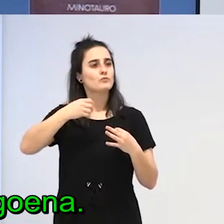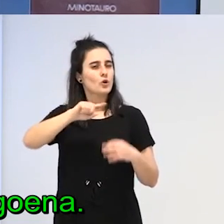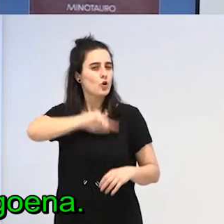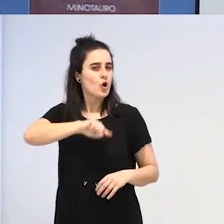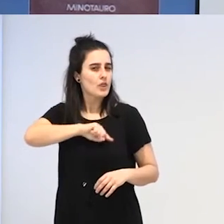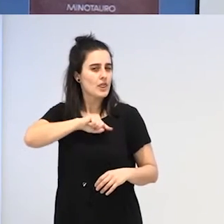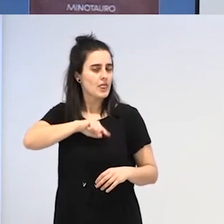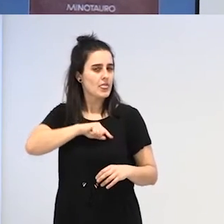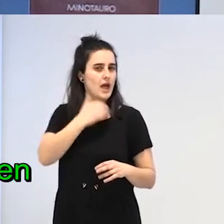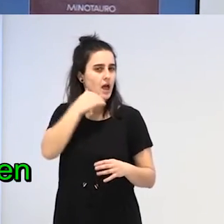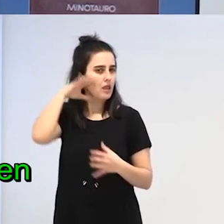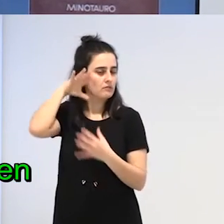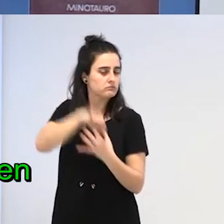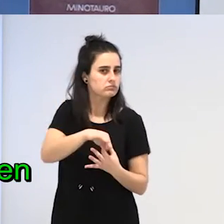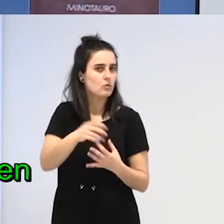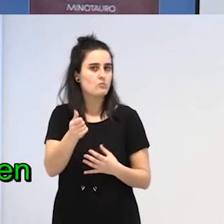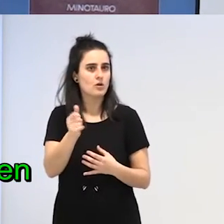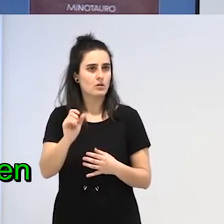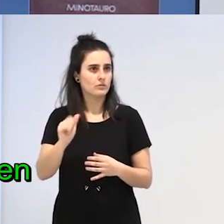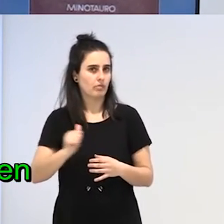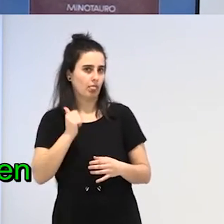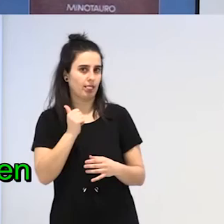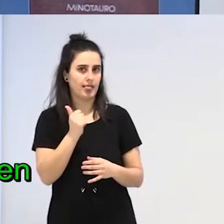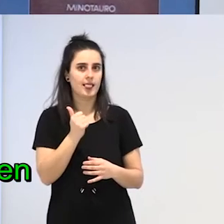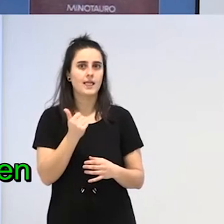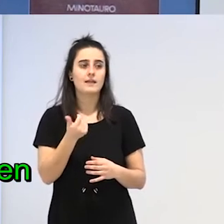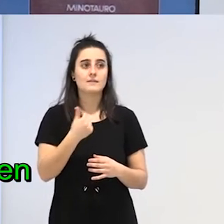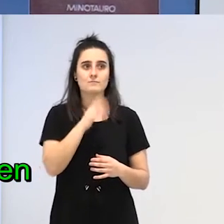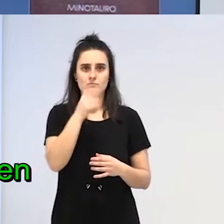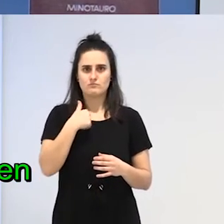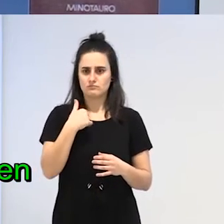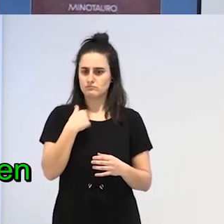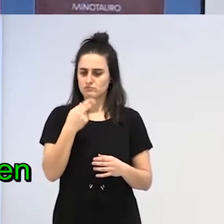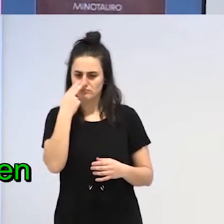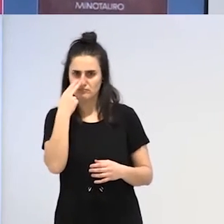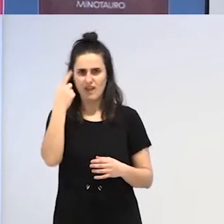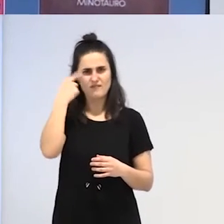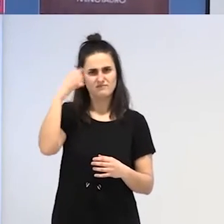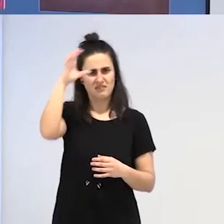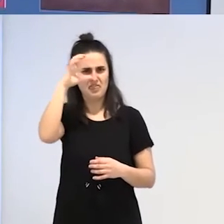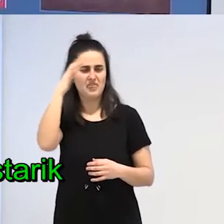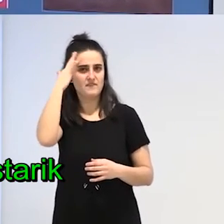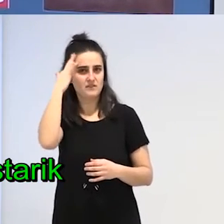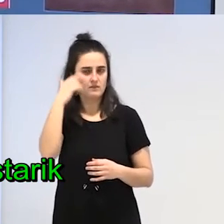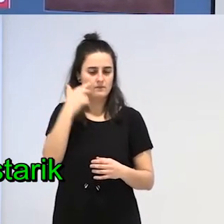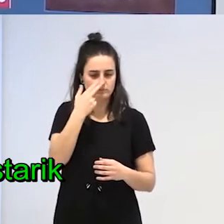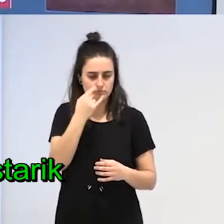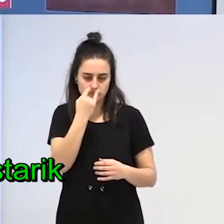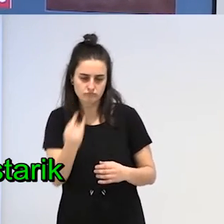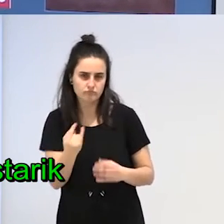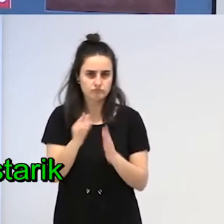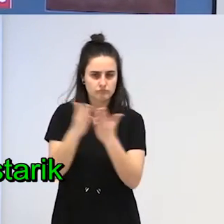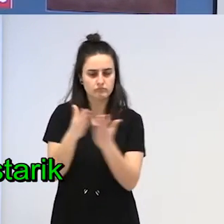jolasean dagoena. Eta horregatik interesatu nintzen zientzia fikzioan. Eta